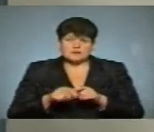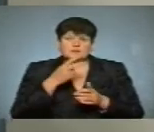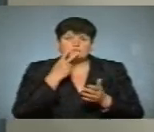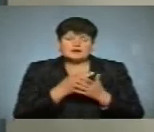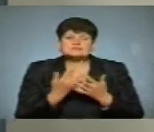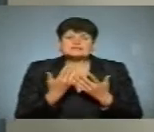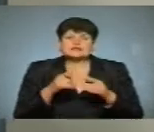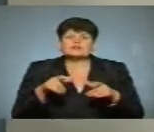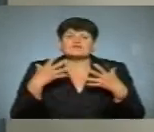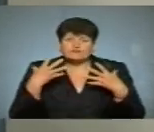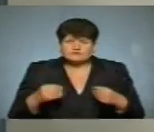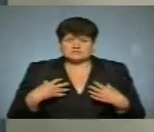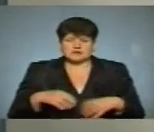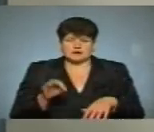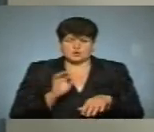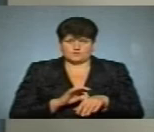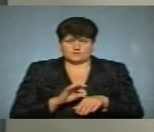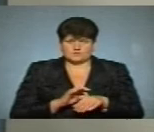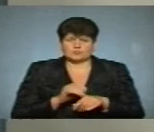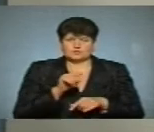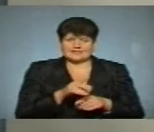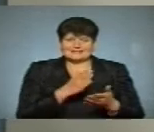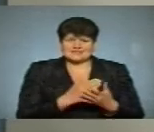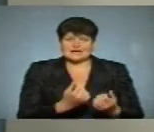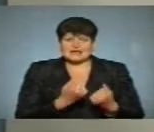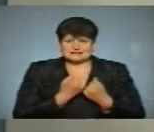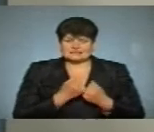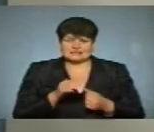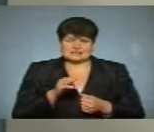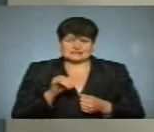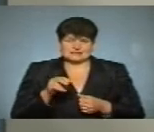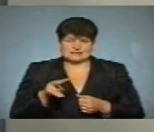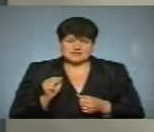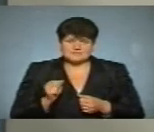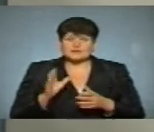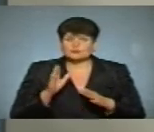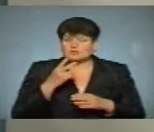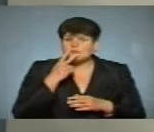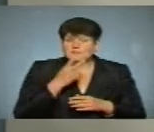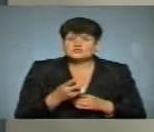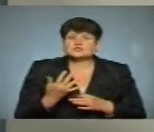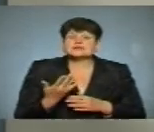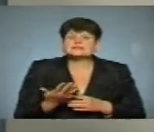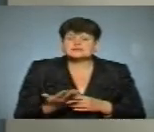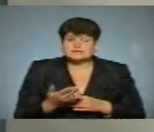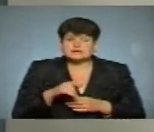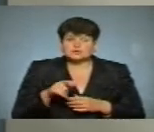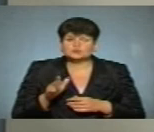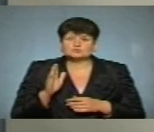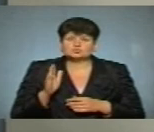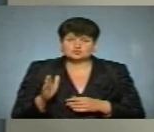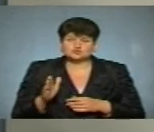безсимптомно перенесло вже, тому що у них є антитіла в когось в крові. І будемо бачити, наскільки люди